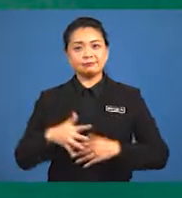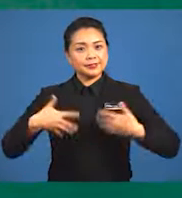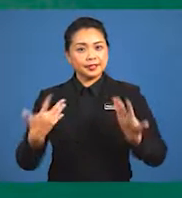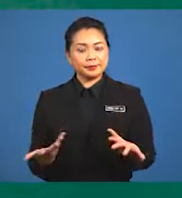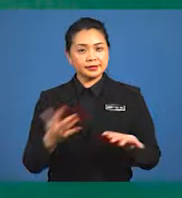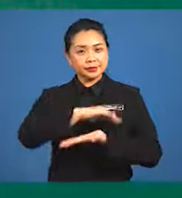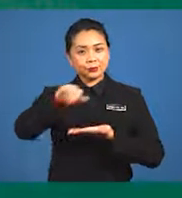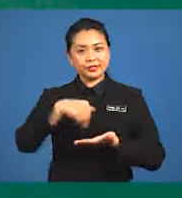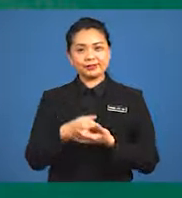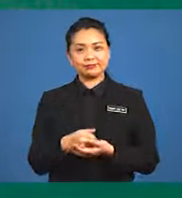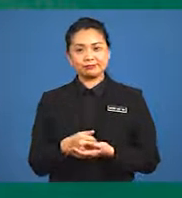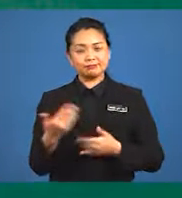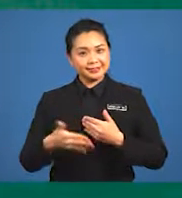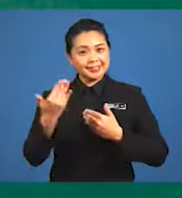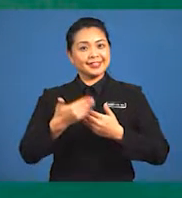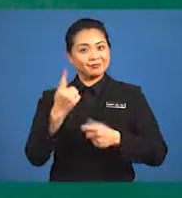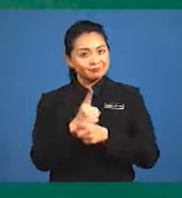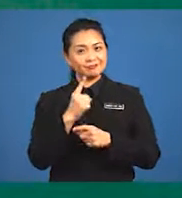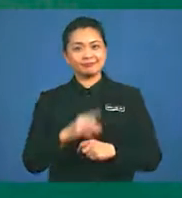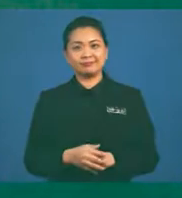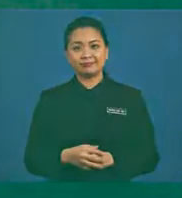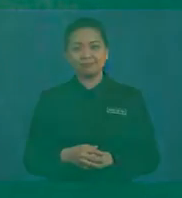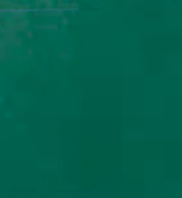Bagaimana semua? Mudah bukan?